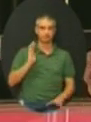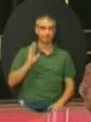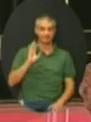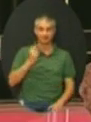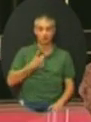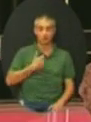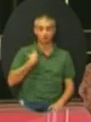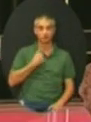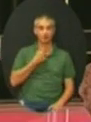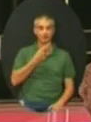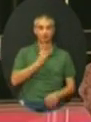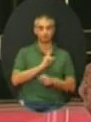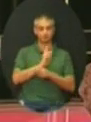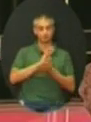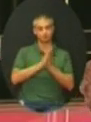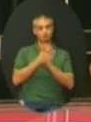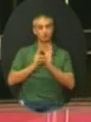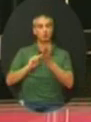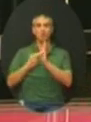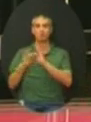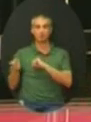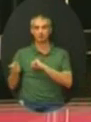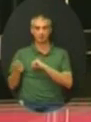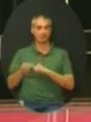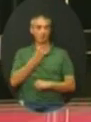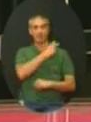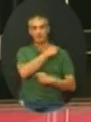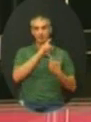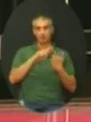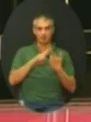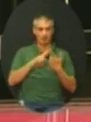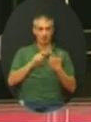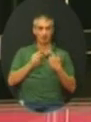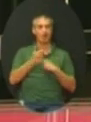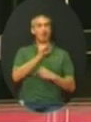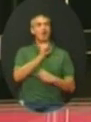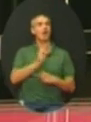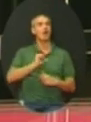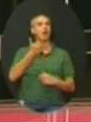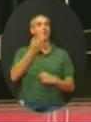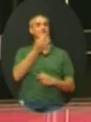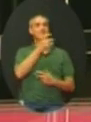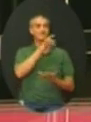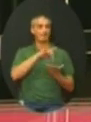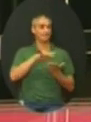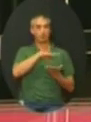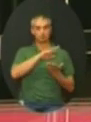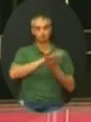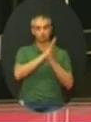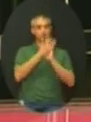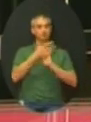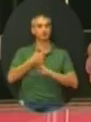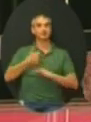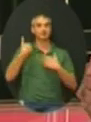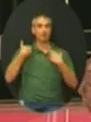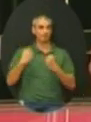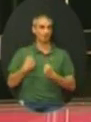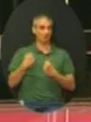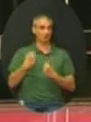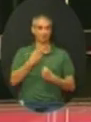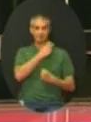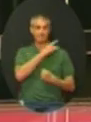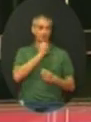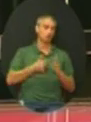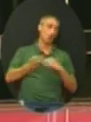אם ראש שבק בין לילה נהפך להיות פוליטיקאי, רמטכ"ל, או אלוף פיקוד, שבין לילה נהפך להיות שר ביטחון, מפקדו